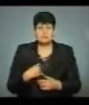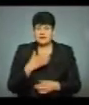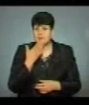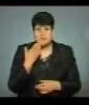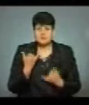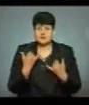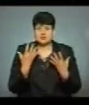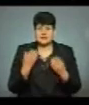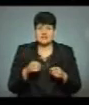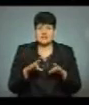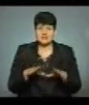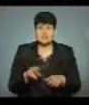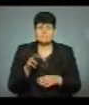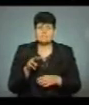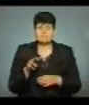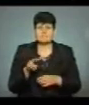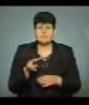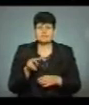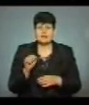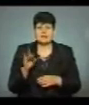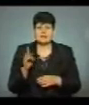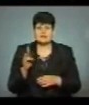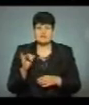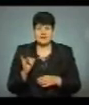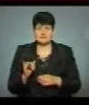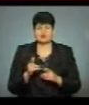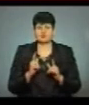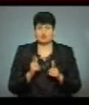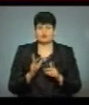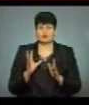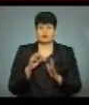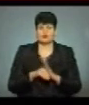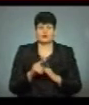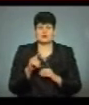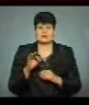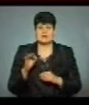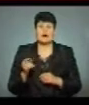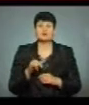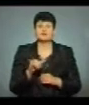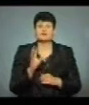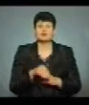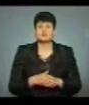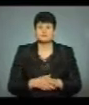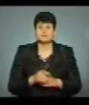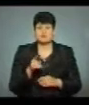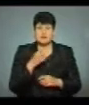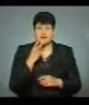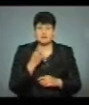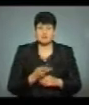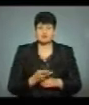на сьогоднішній день рішення Лановецької громади з згодою щодо входження до Озернянської. А куди вона буде входити? Вона